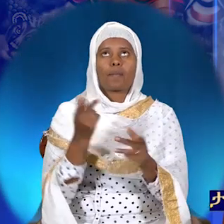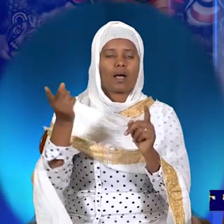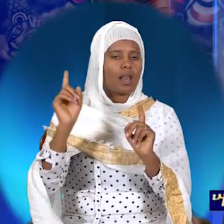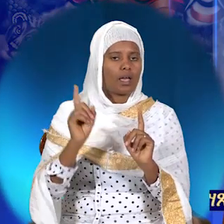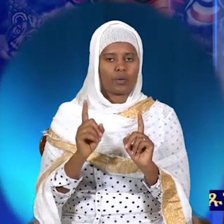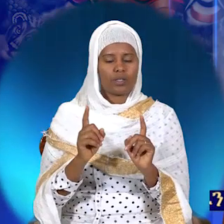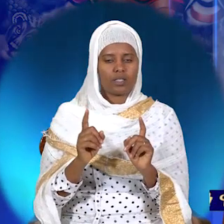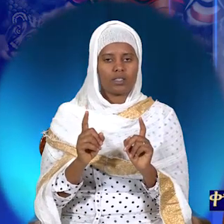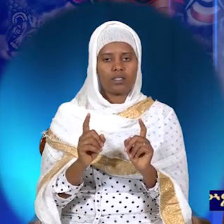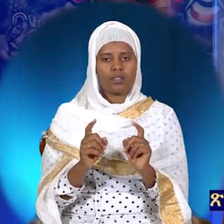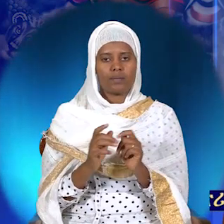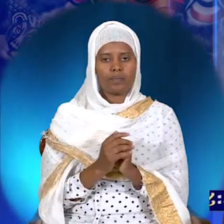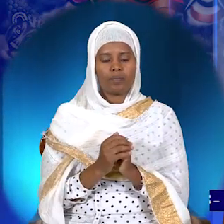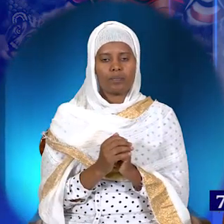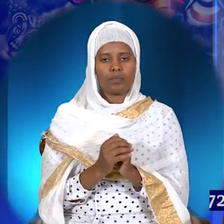ካብ ካልእ ኣይኮነን።